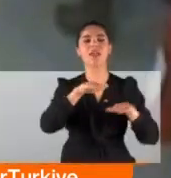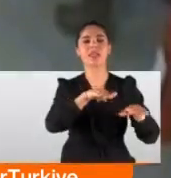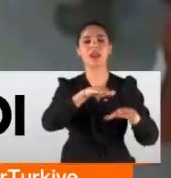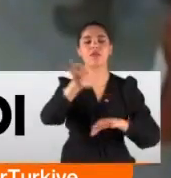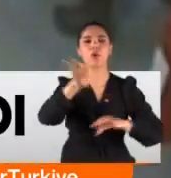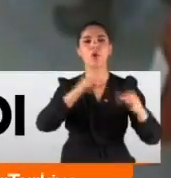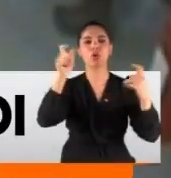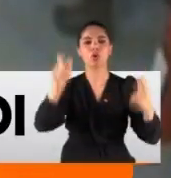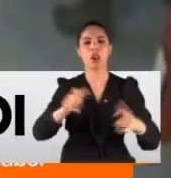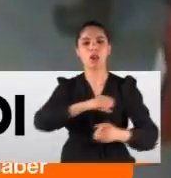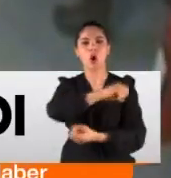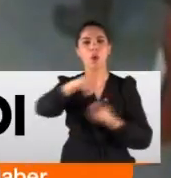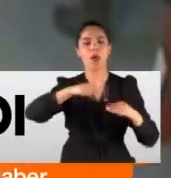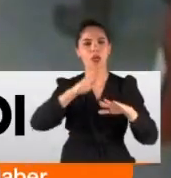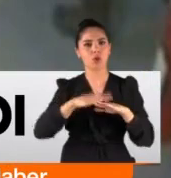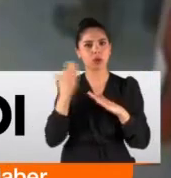operasyon düzenlendi.